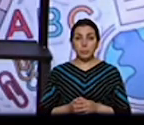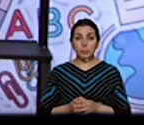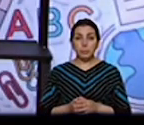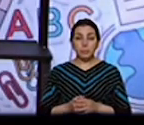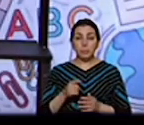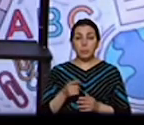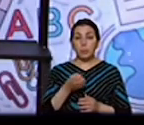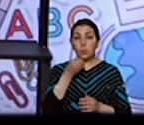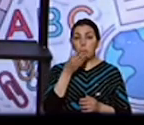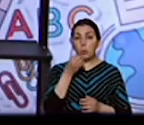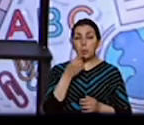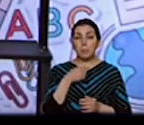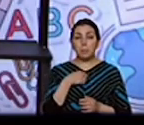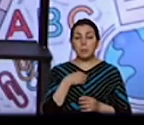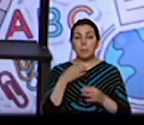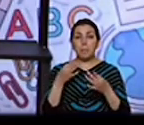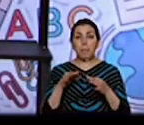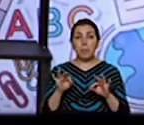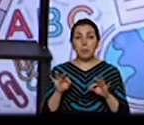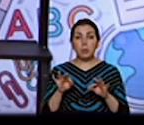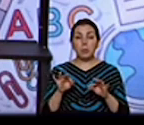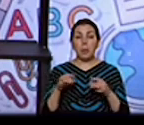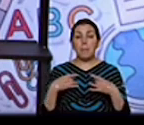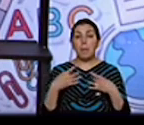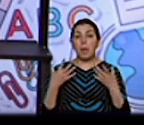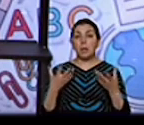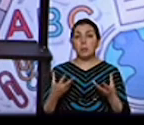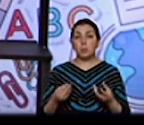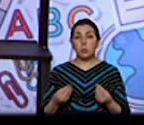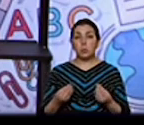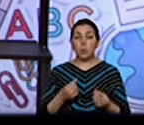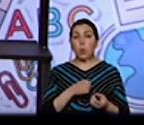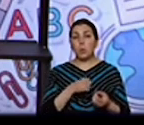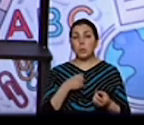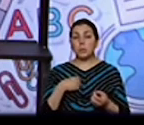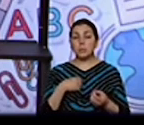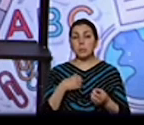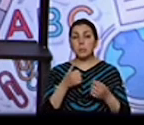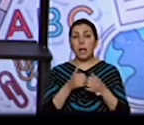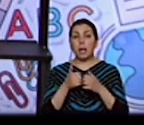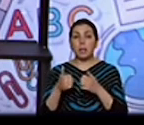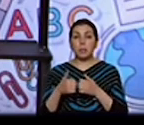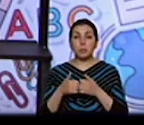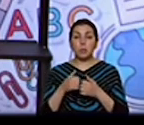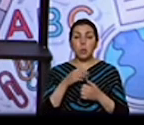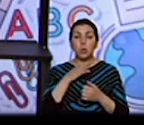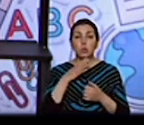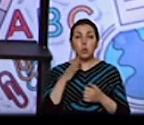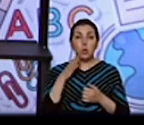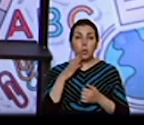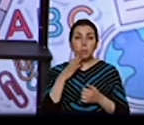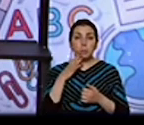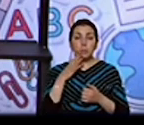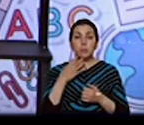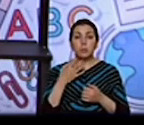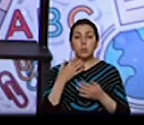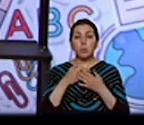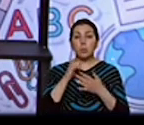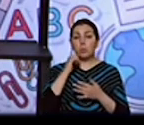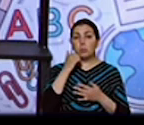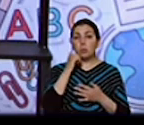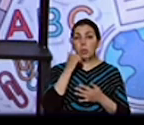biz bemalol bayram kunlari o'z yaqinlarimizga, onajonlarimizga,